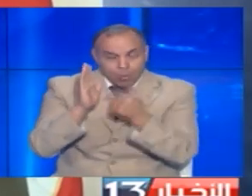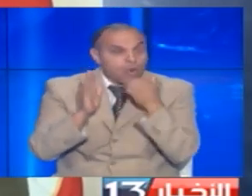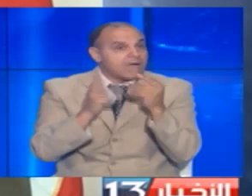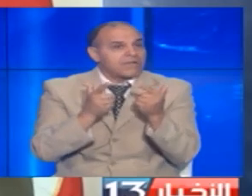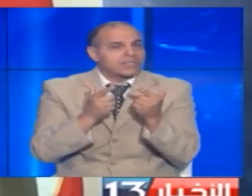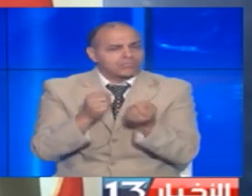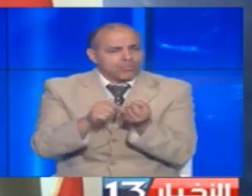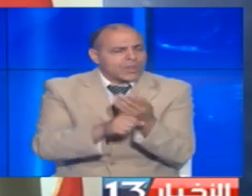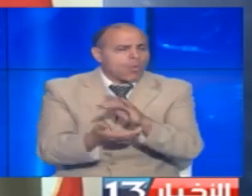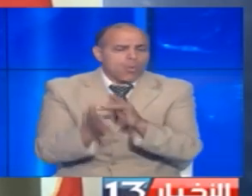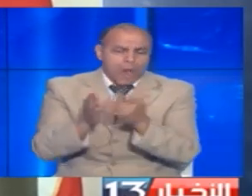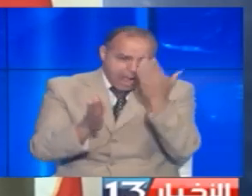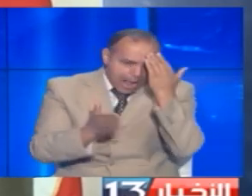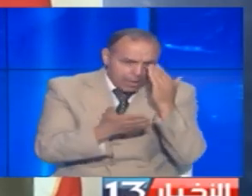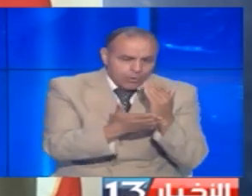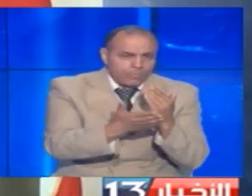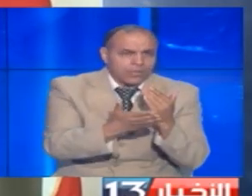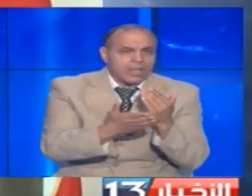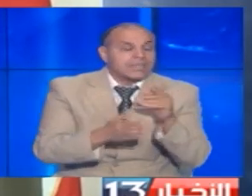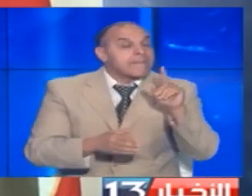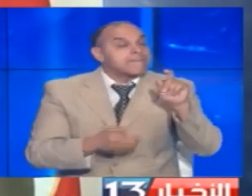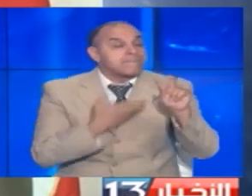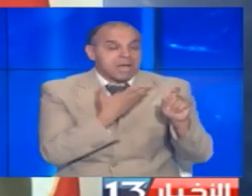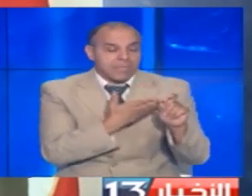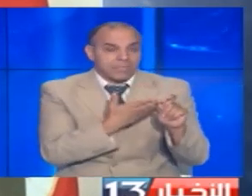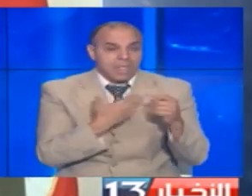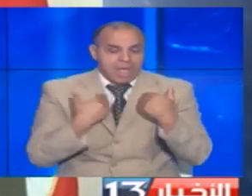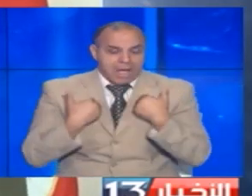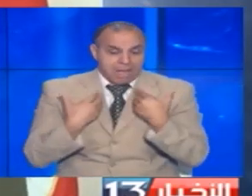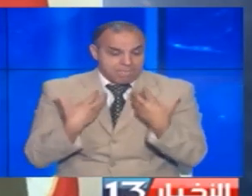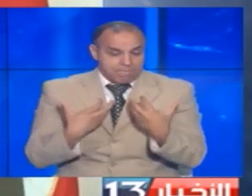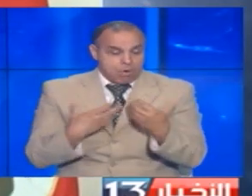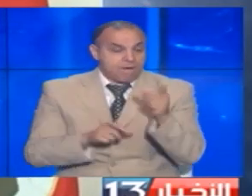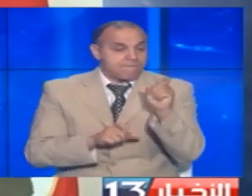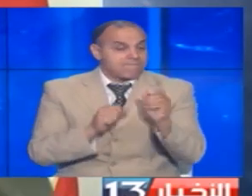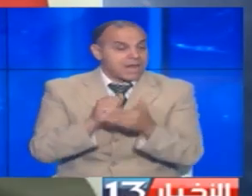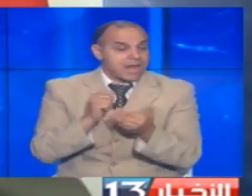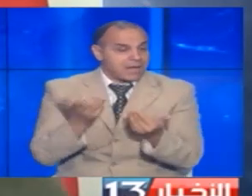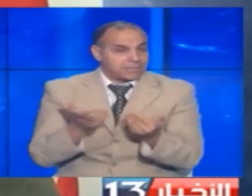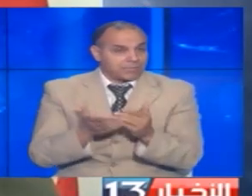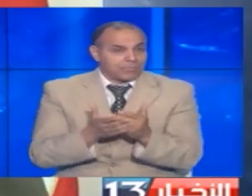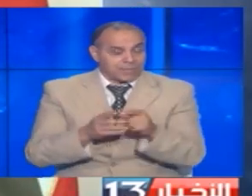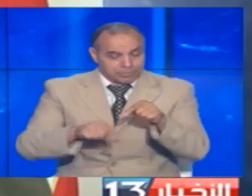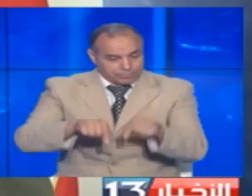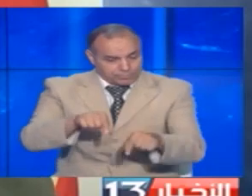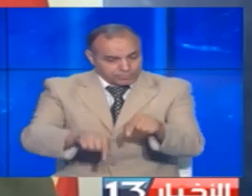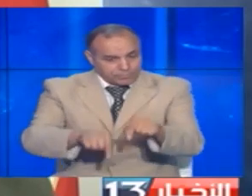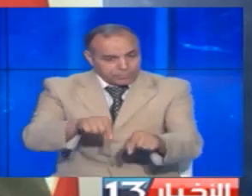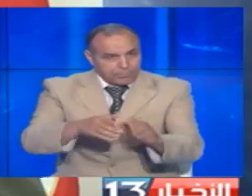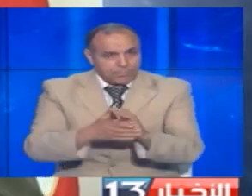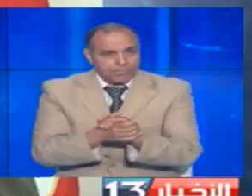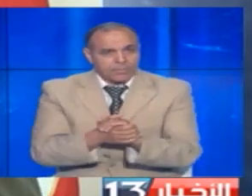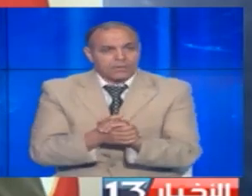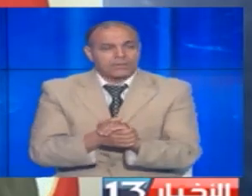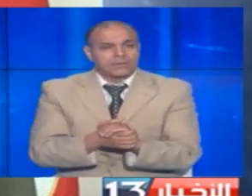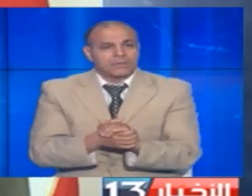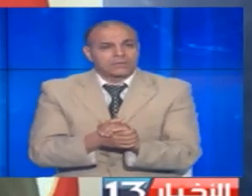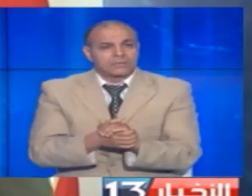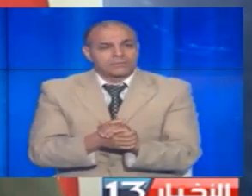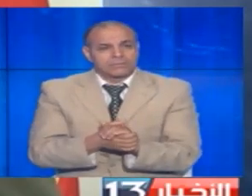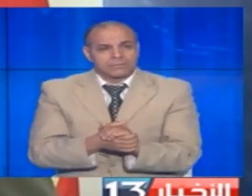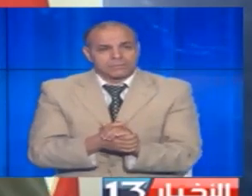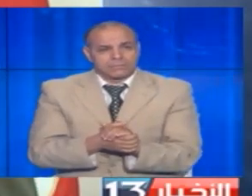من المعطيات وخاصه بالموارد المائيه احنا ما بين دول الفلاح يزرع ال ال ال ال ال ال ال